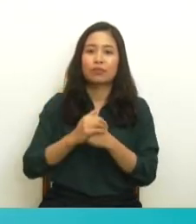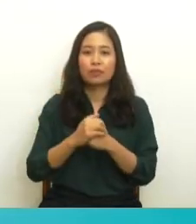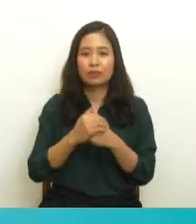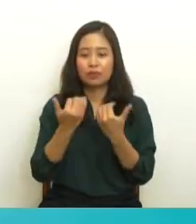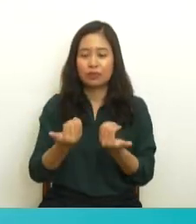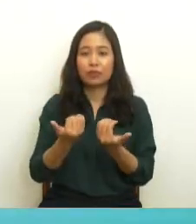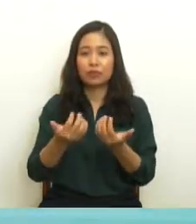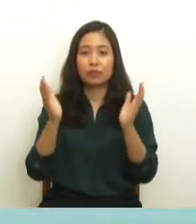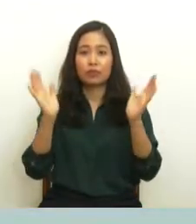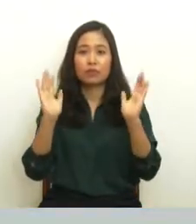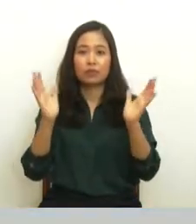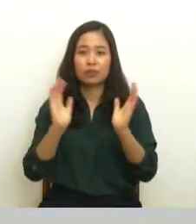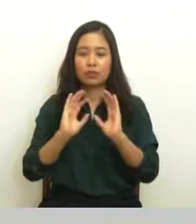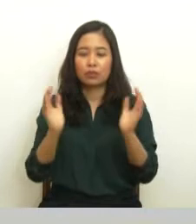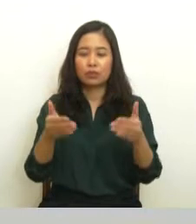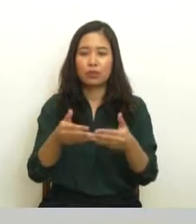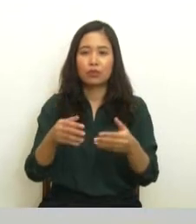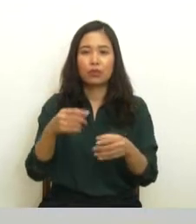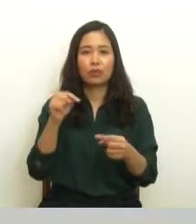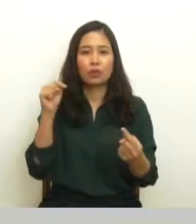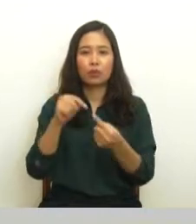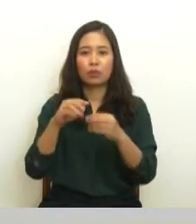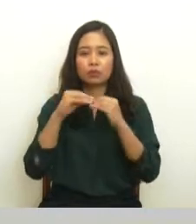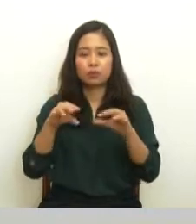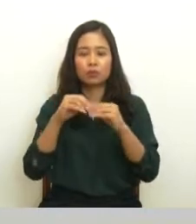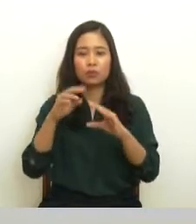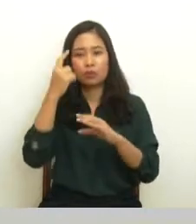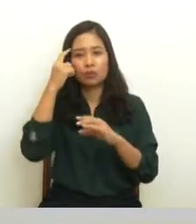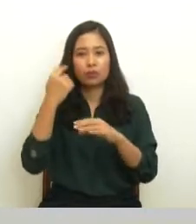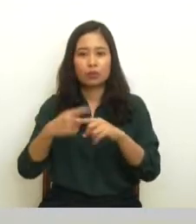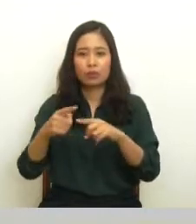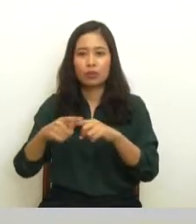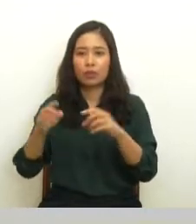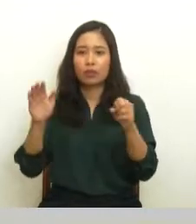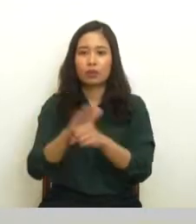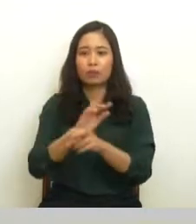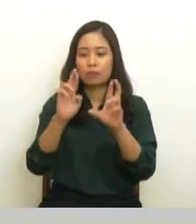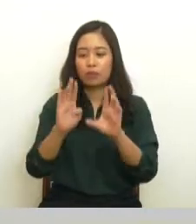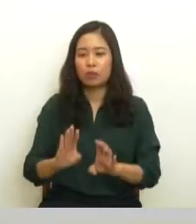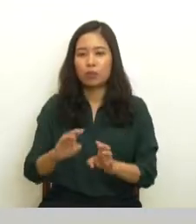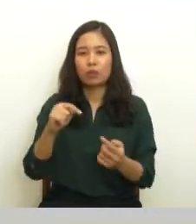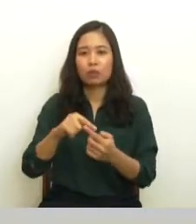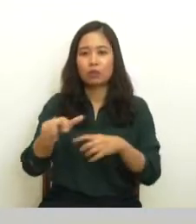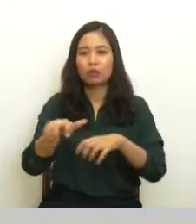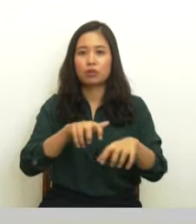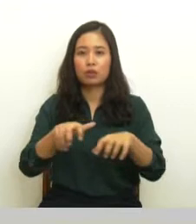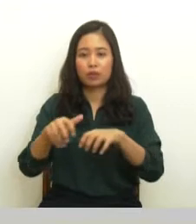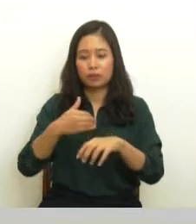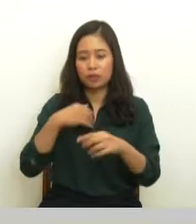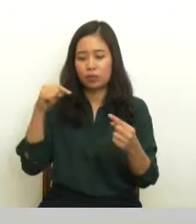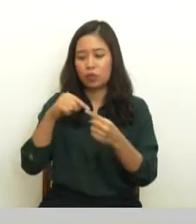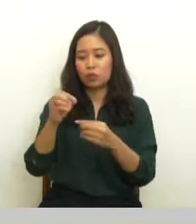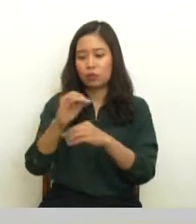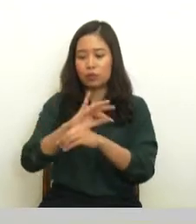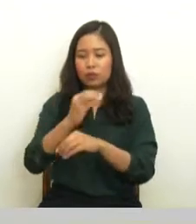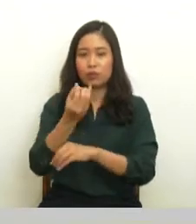นาครั้งนี้เป็การถ่ายทอดสดผ่านสื่เล็ทรนกเต็มรปแบบเป็นการปรับเปรียมรปแบการจัดงานในช่งที่มีการระบาดของโค